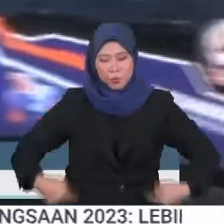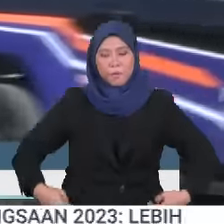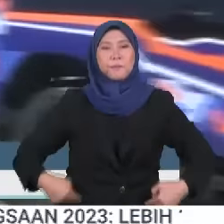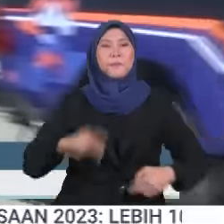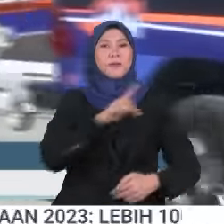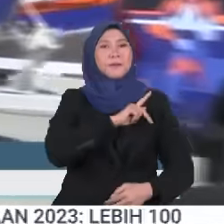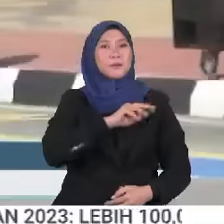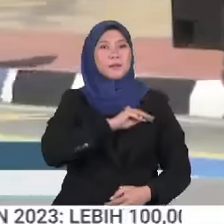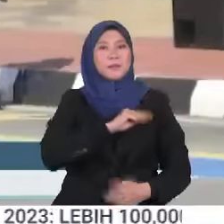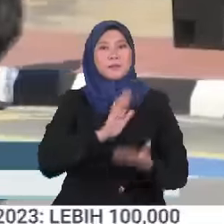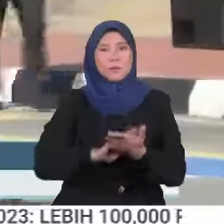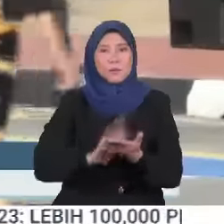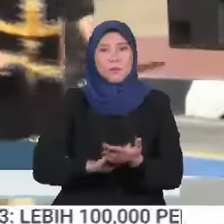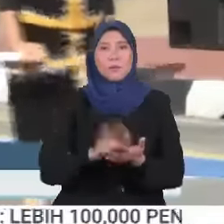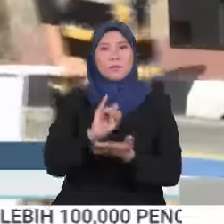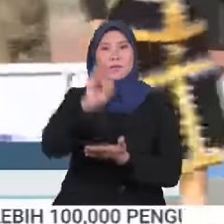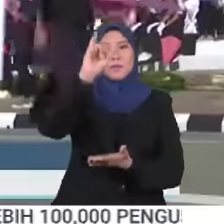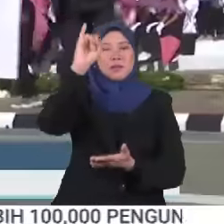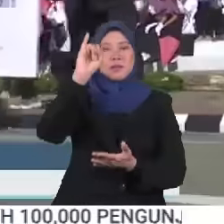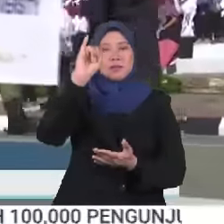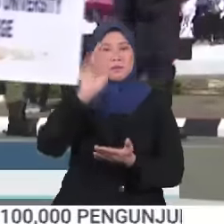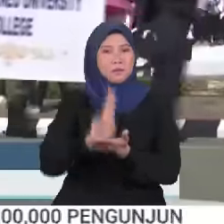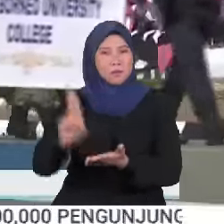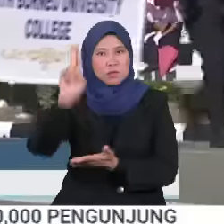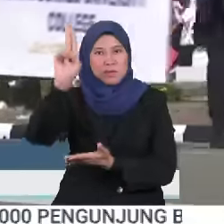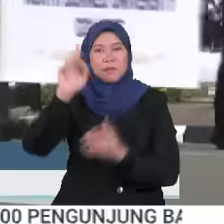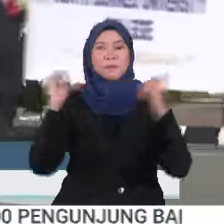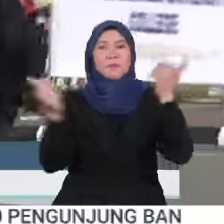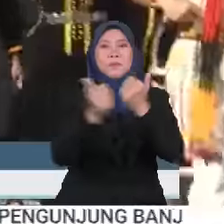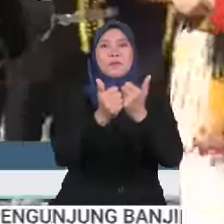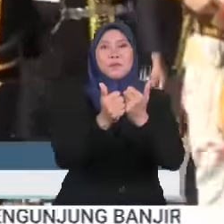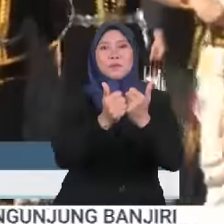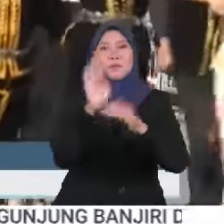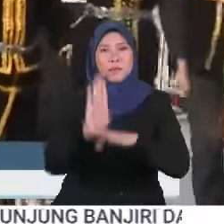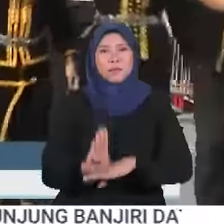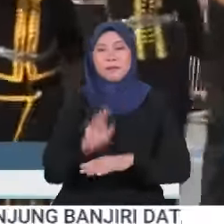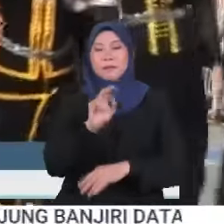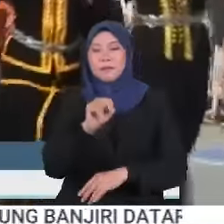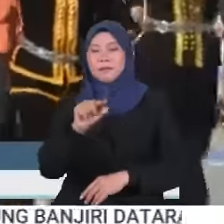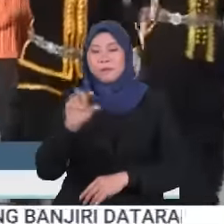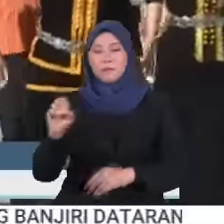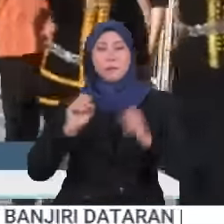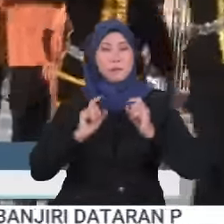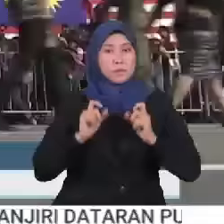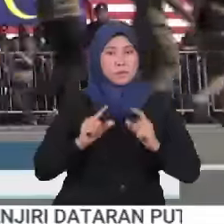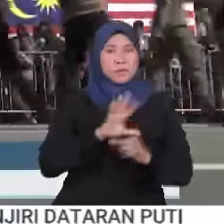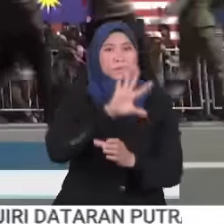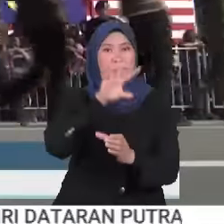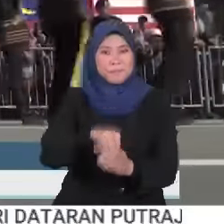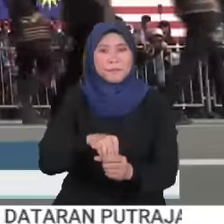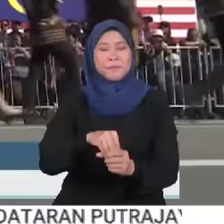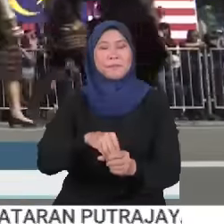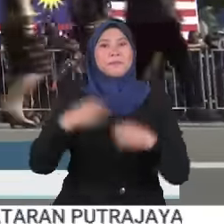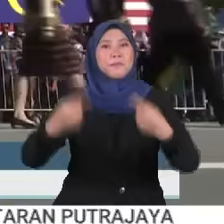Kementerian sekolah institusi pengajian tinggi persatuan budaya etnik ngo dan swasta yang mengambil bagian